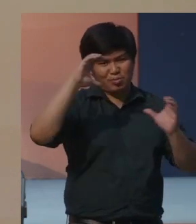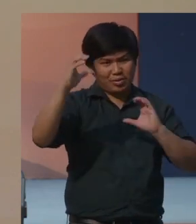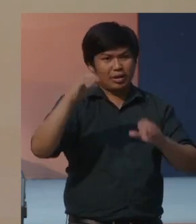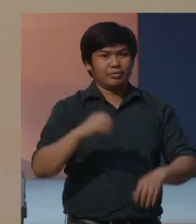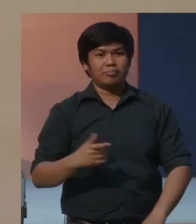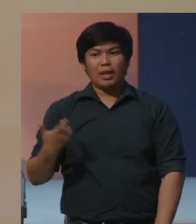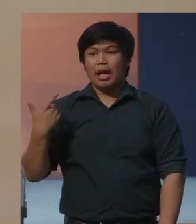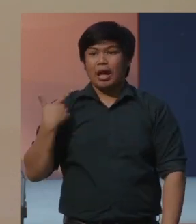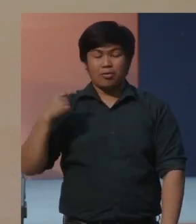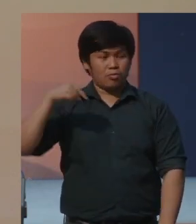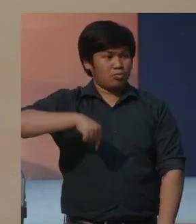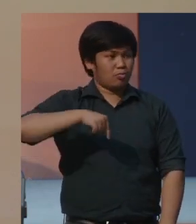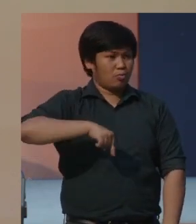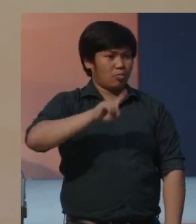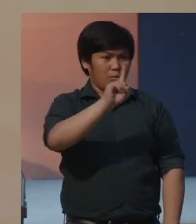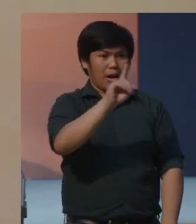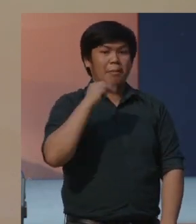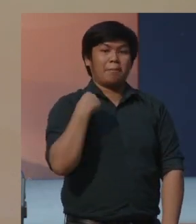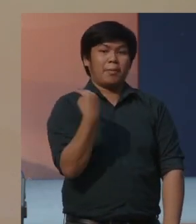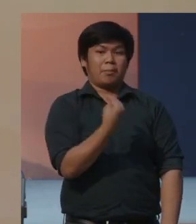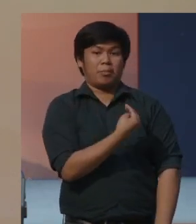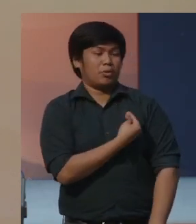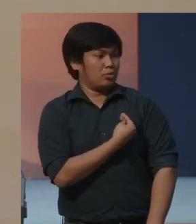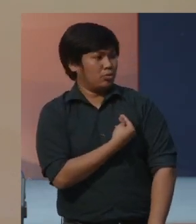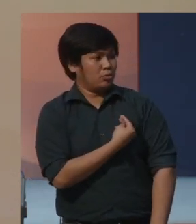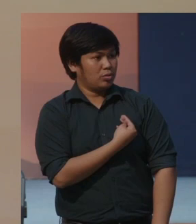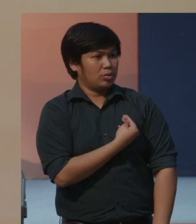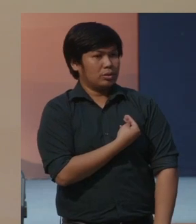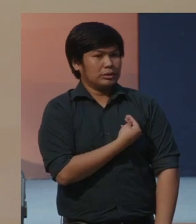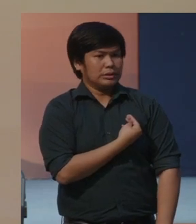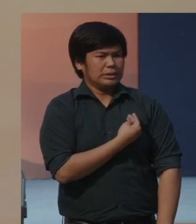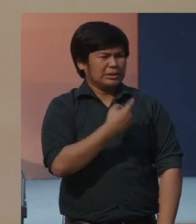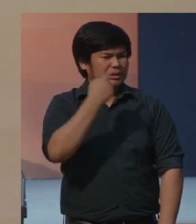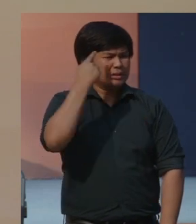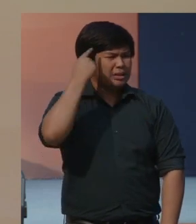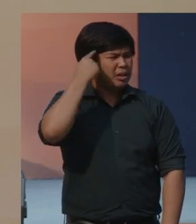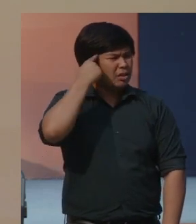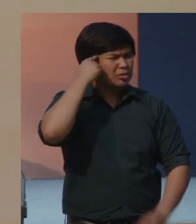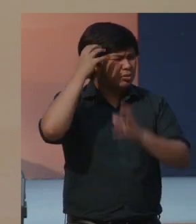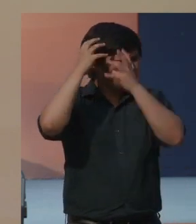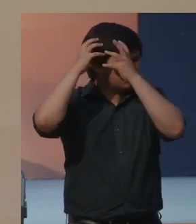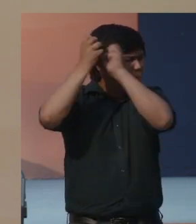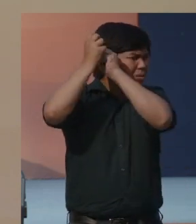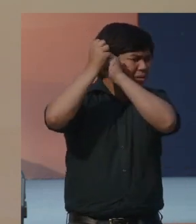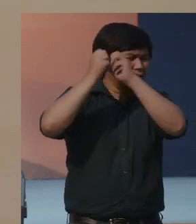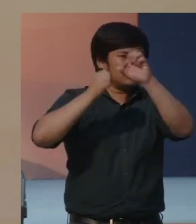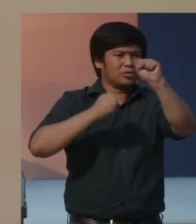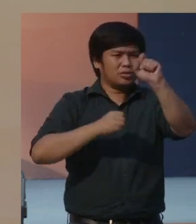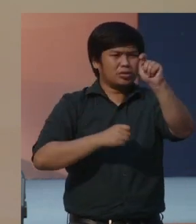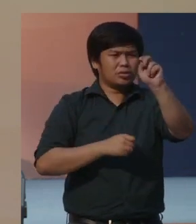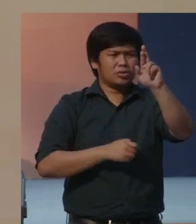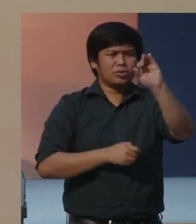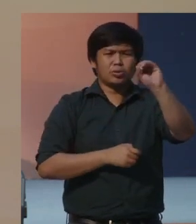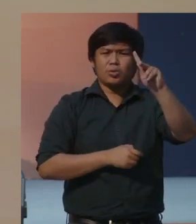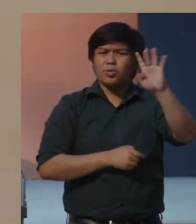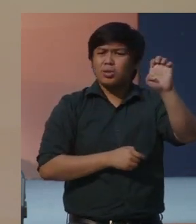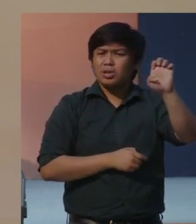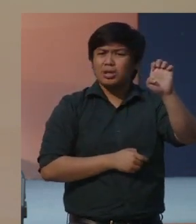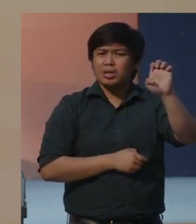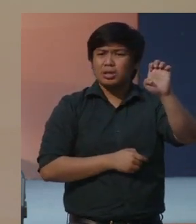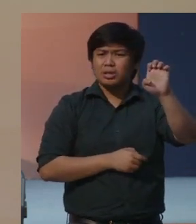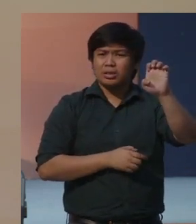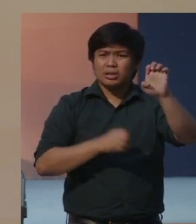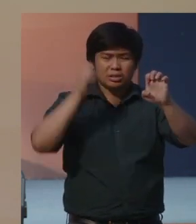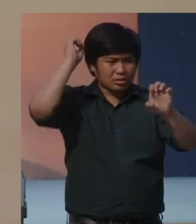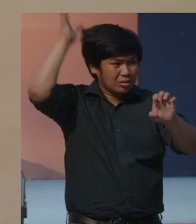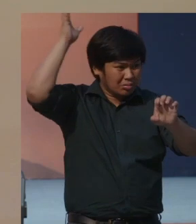dito na nagkaroon ng massive stroke. Matagal na nakaratay sa banig ng